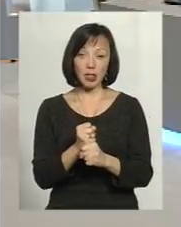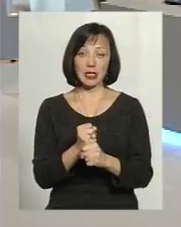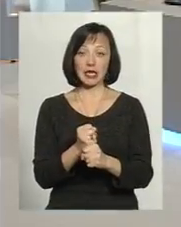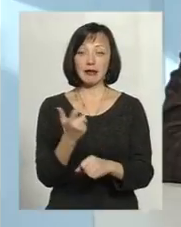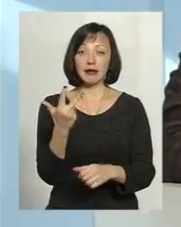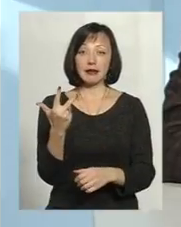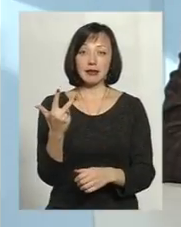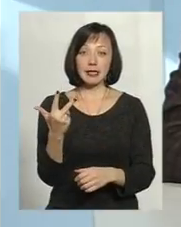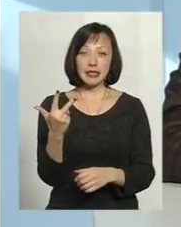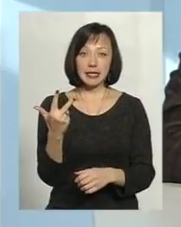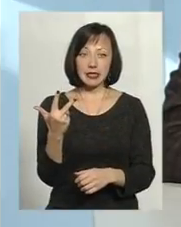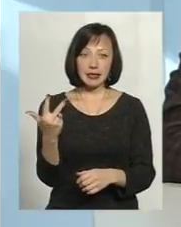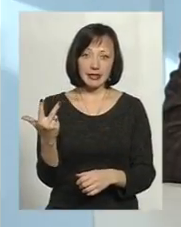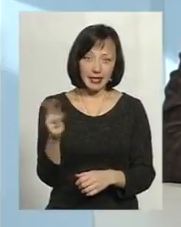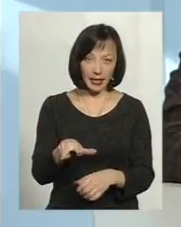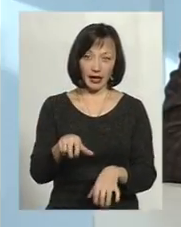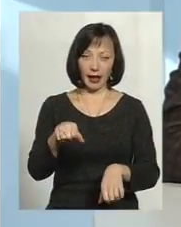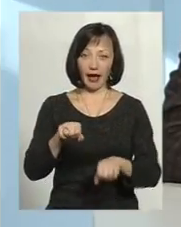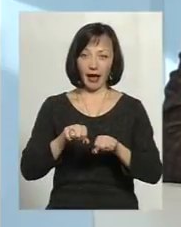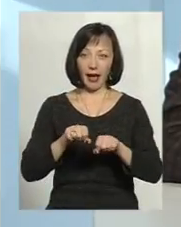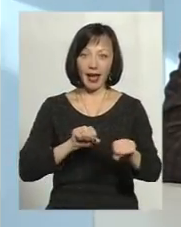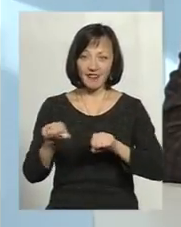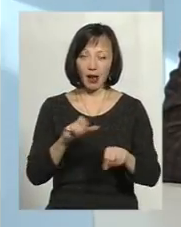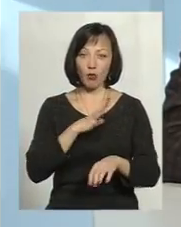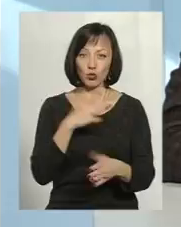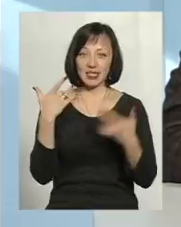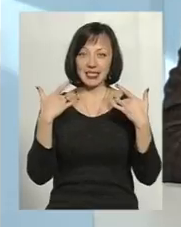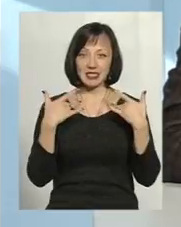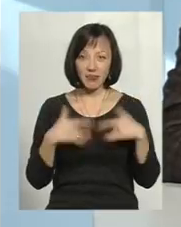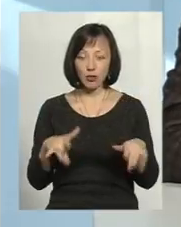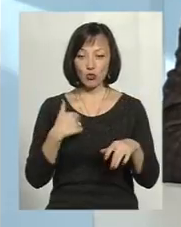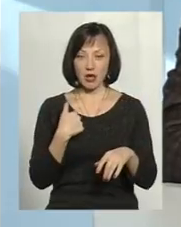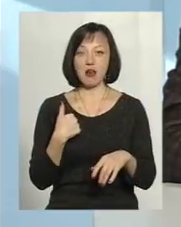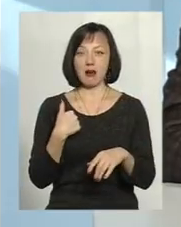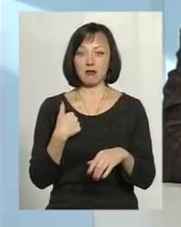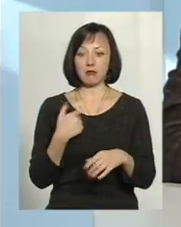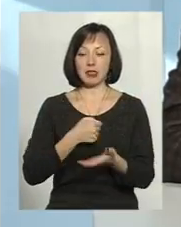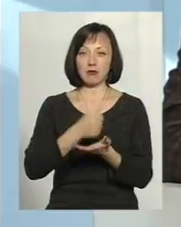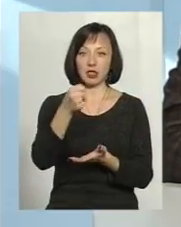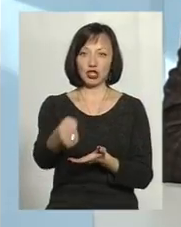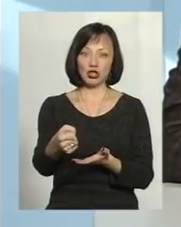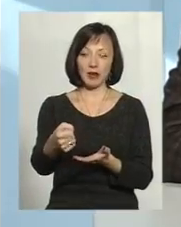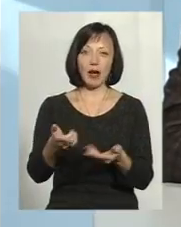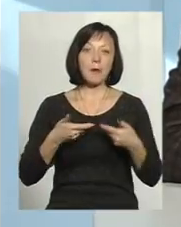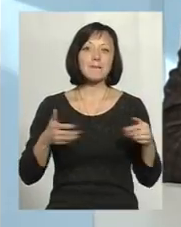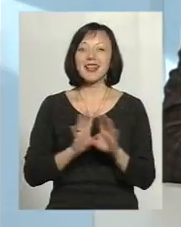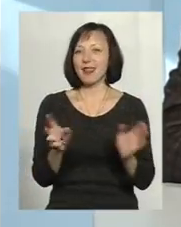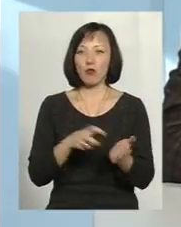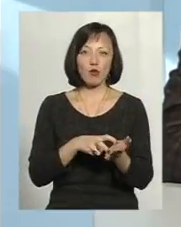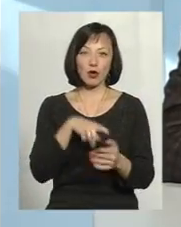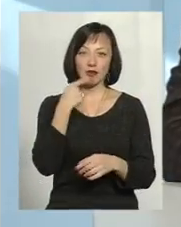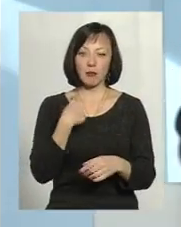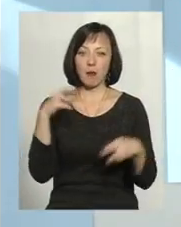Три посадовця, три керівника були звільнені вже з тих, кого я безпосередньо призначав. Тобто ми не боїмося казати, що